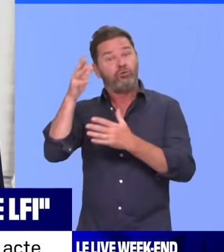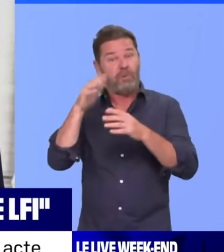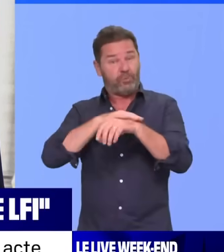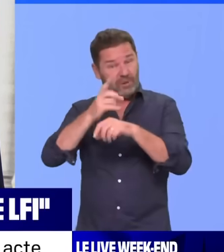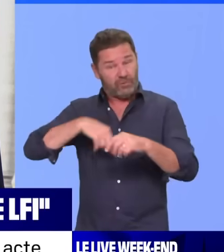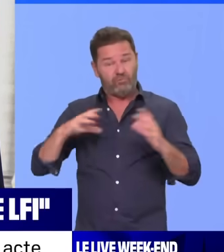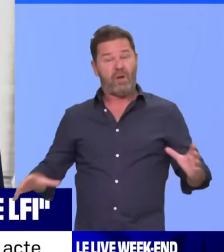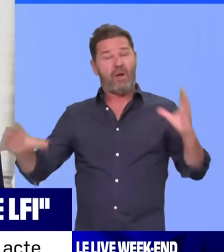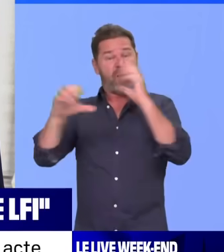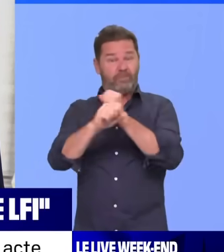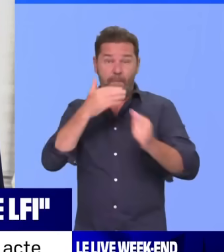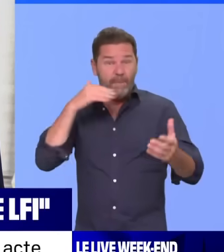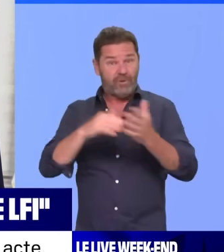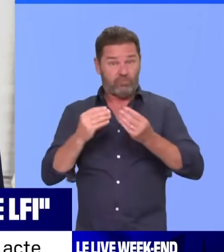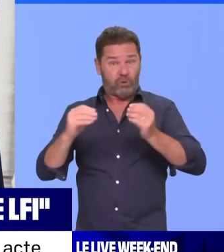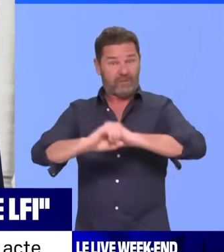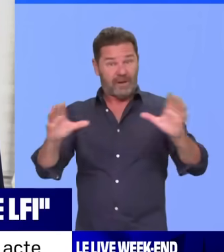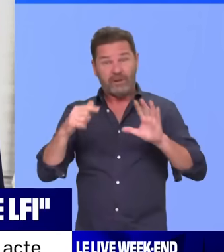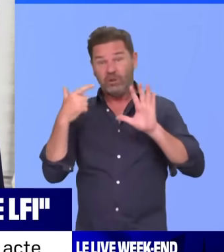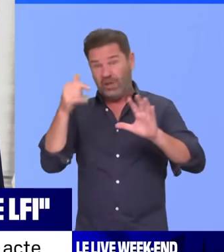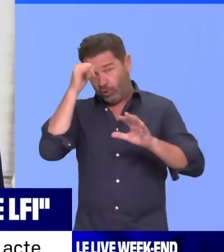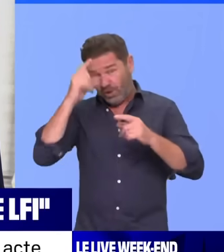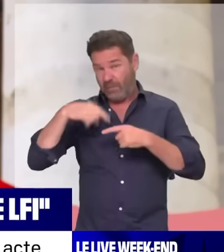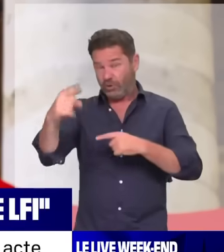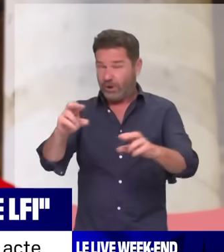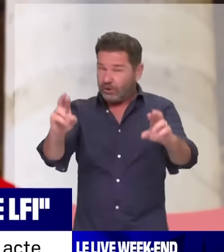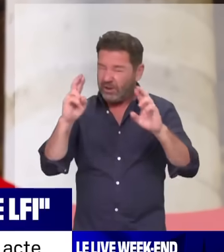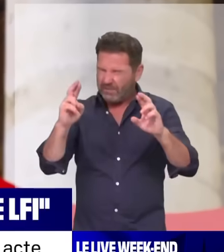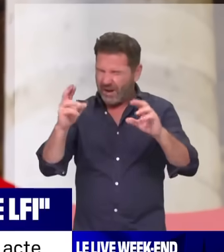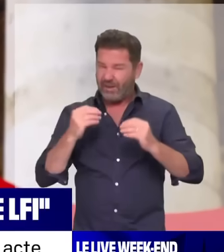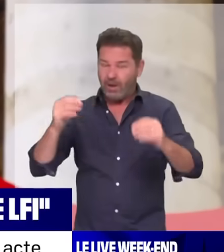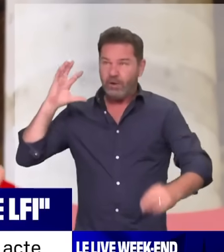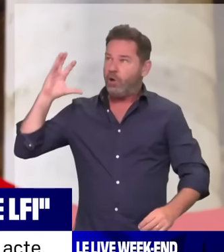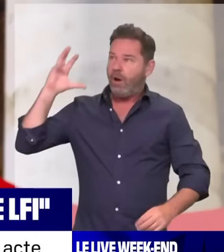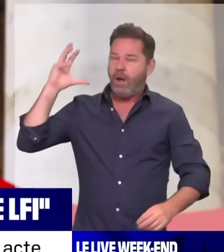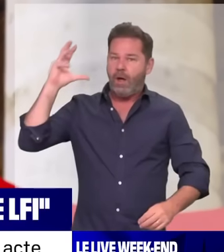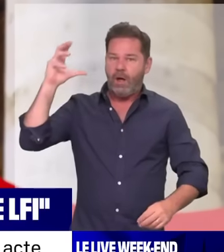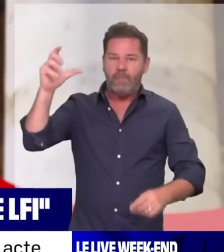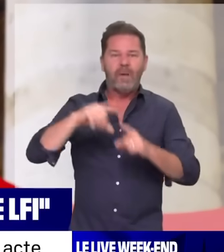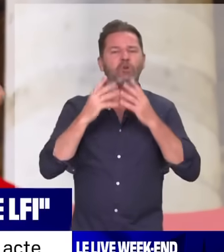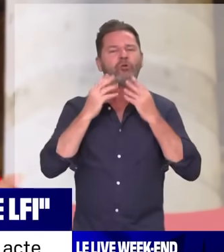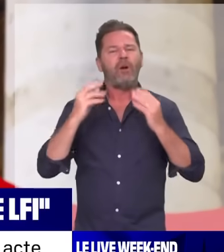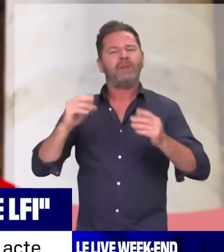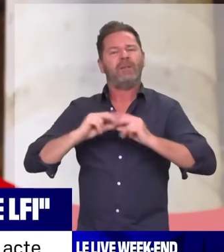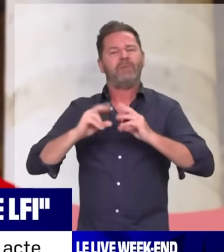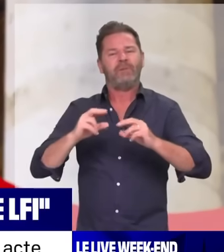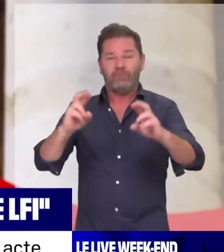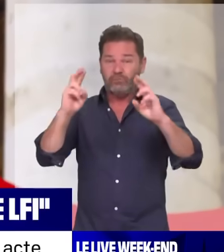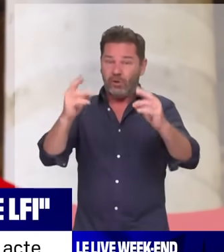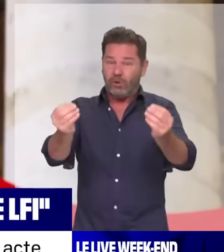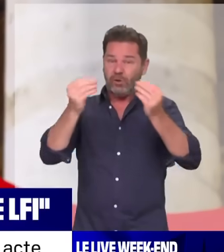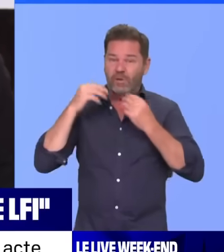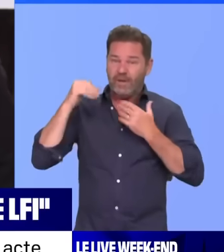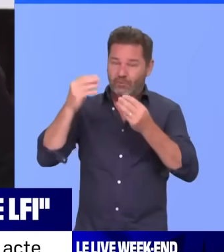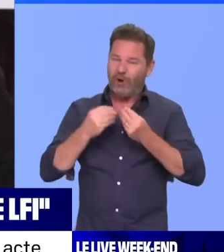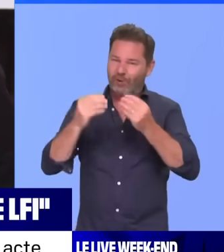j'espère le 7 juillet prochain pourra rallumer tous les soleils comme le disait le grand Jean jores pour retrouver un peu d'espoir et se quitter avec un sourire